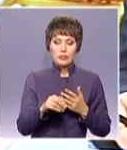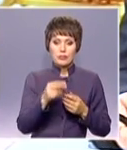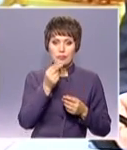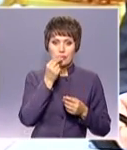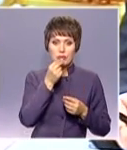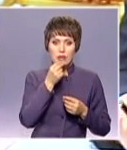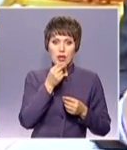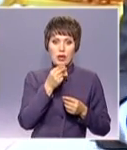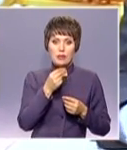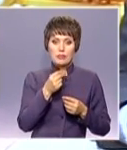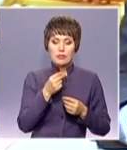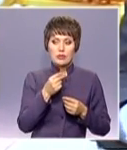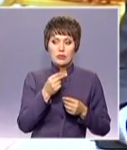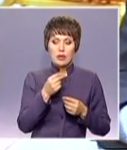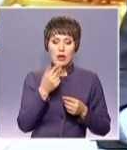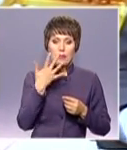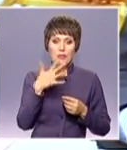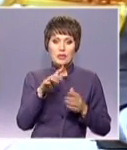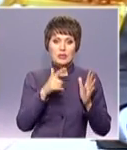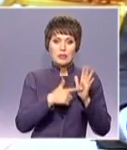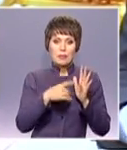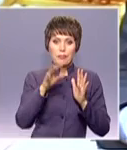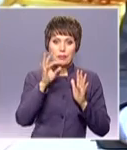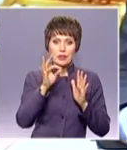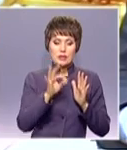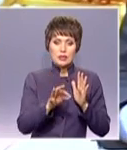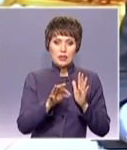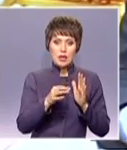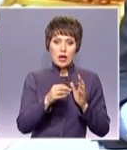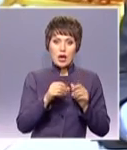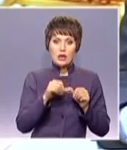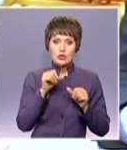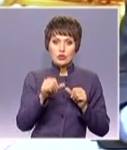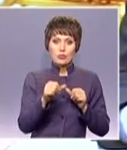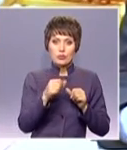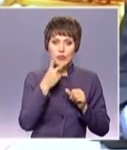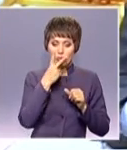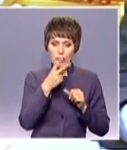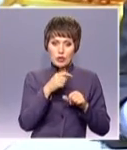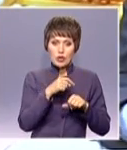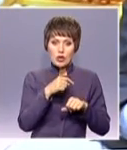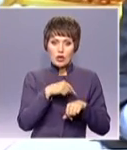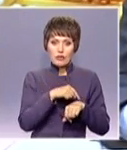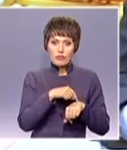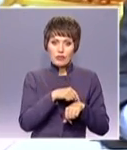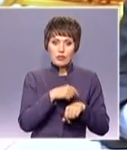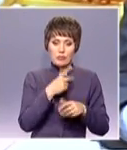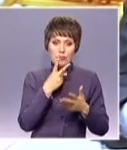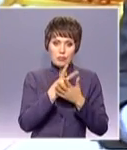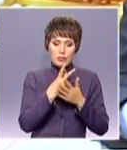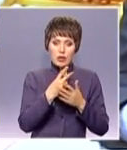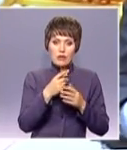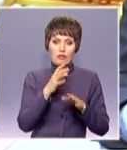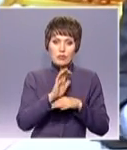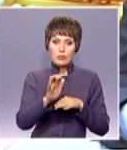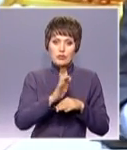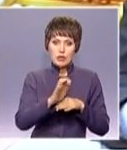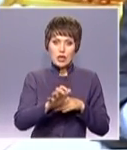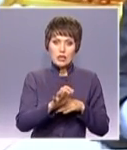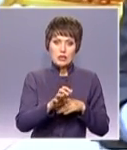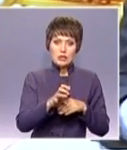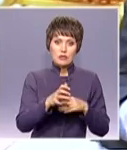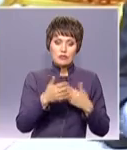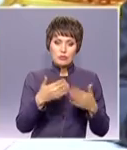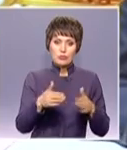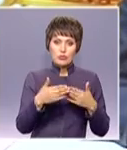продуктов питания, значит, 57% обращают внимание на срок годности. Это уже хороший показатель, что обращают внимание на